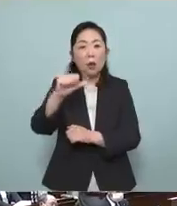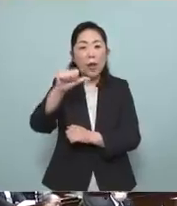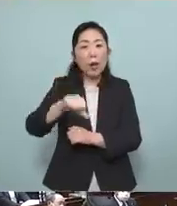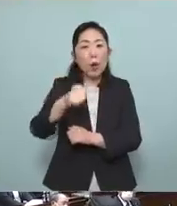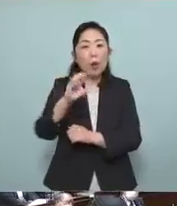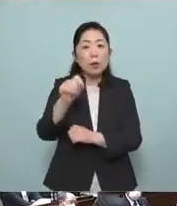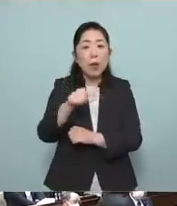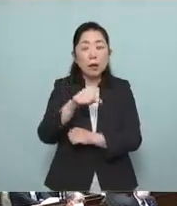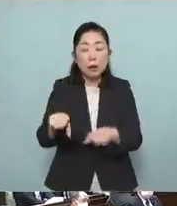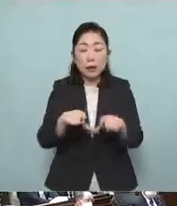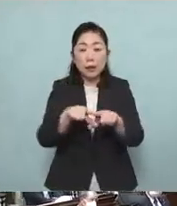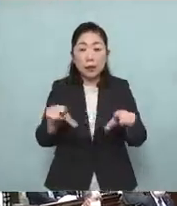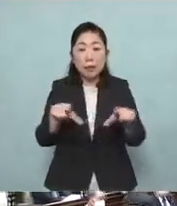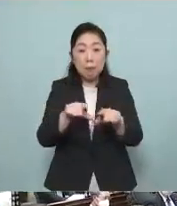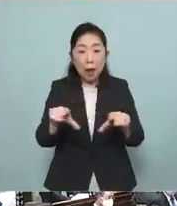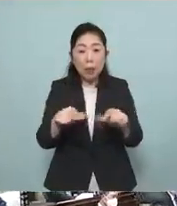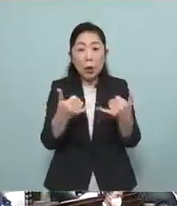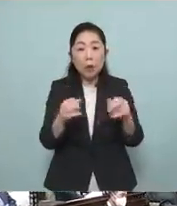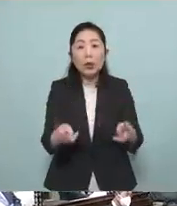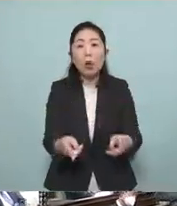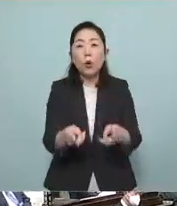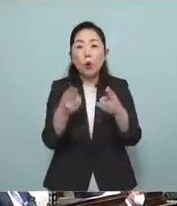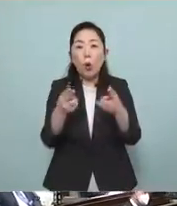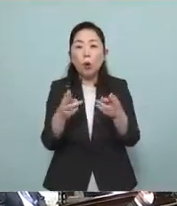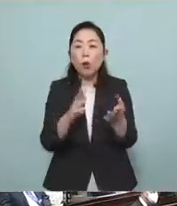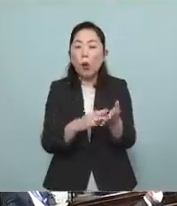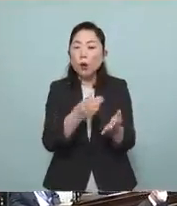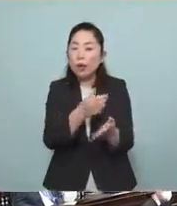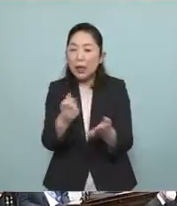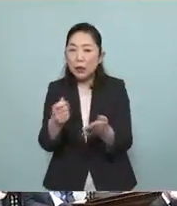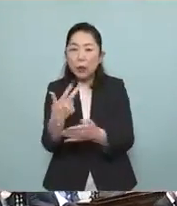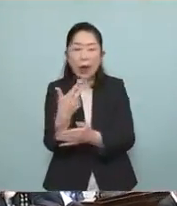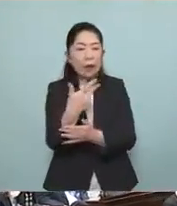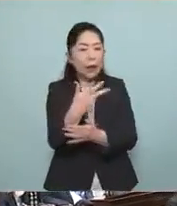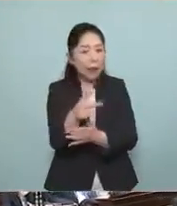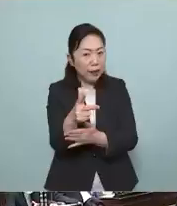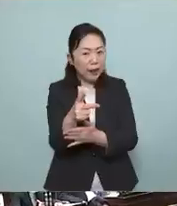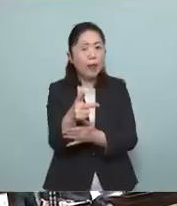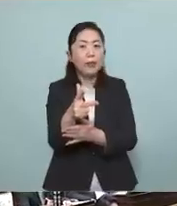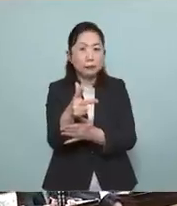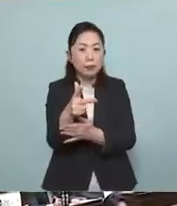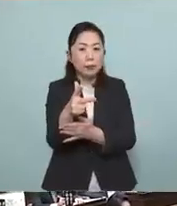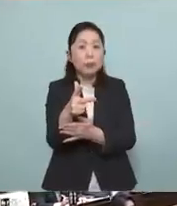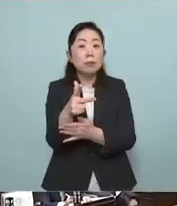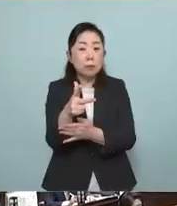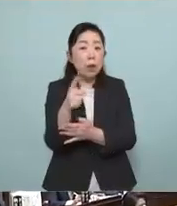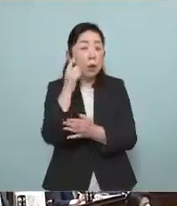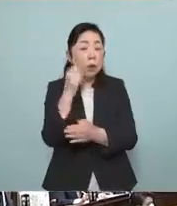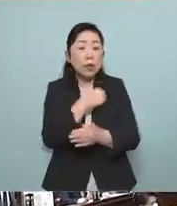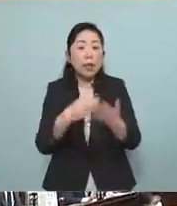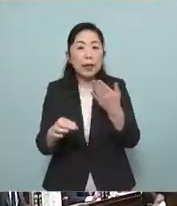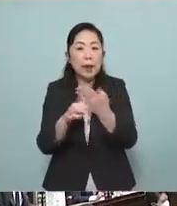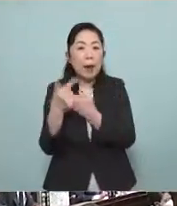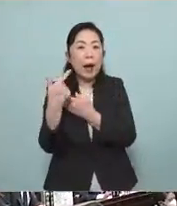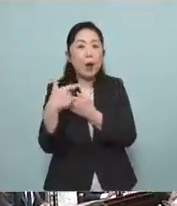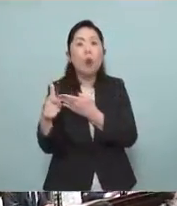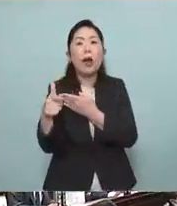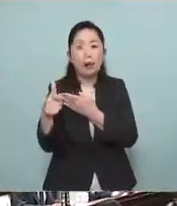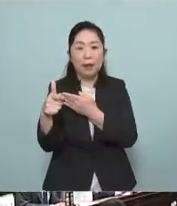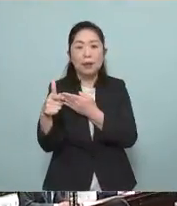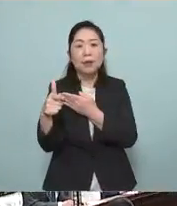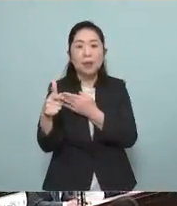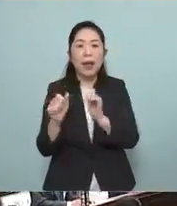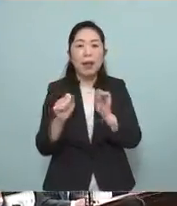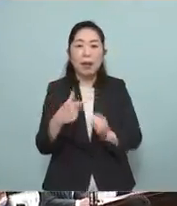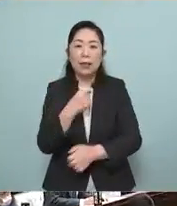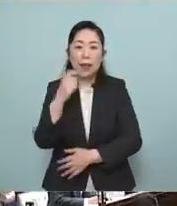の一般向け接種も少なくとも7ヶ月、余力のある自治体では6ヶ月で接種を行